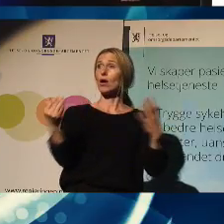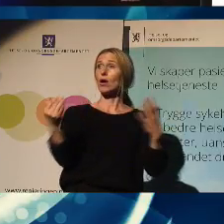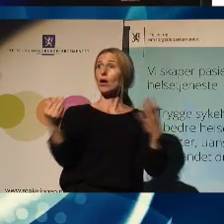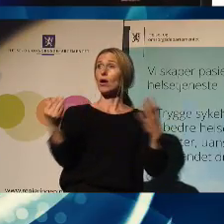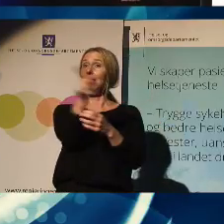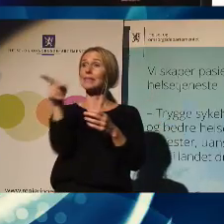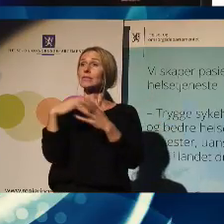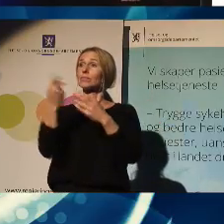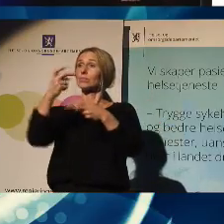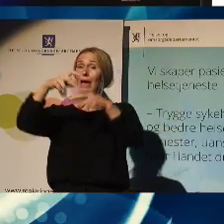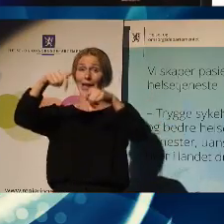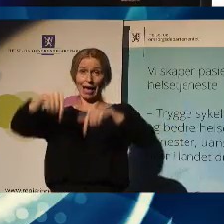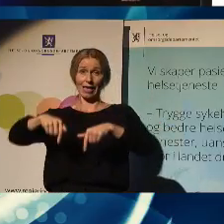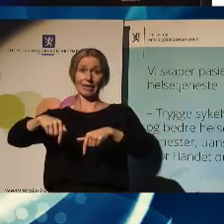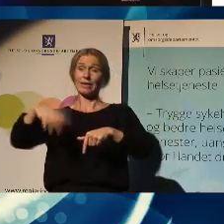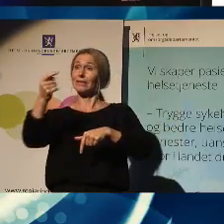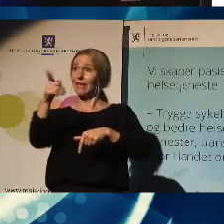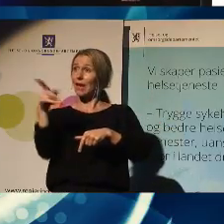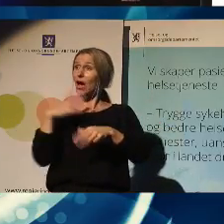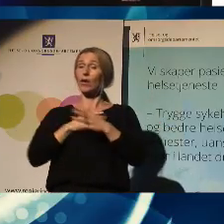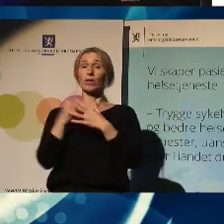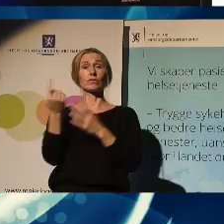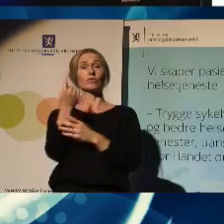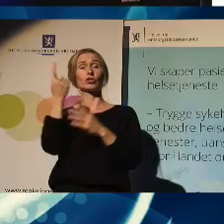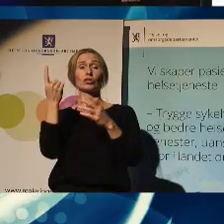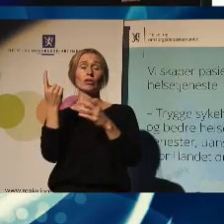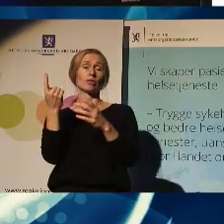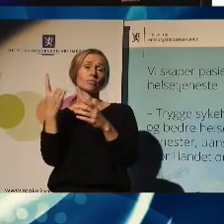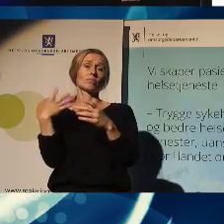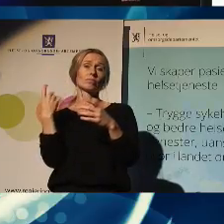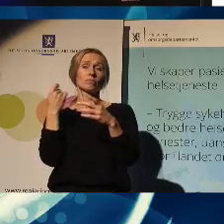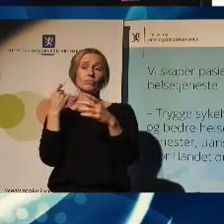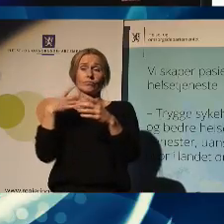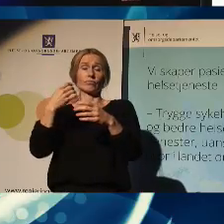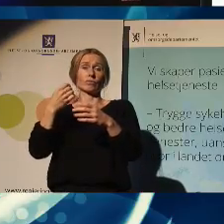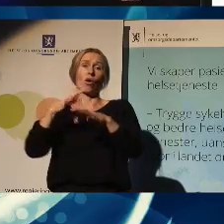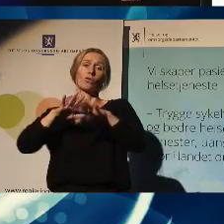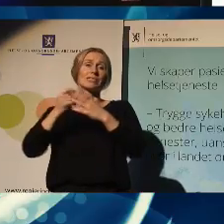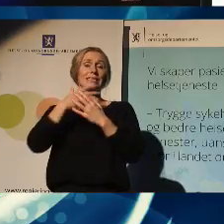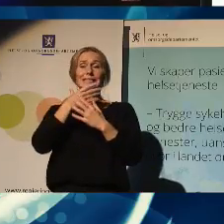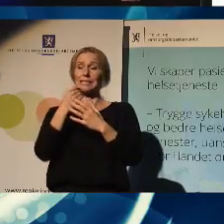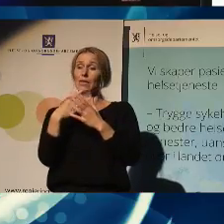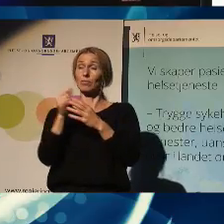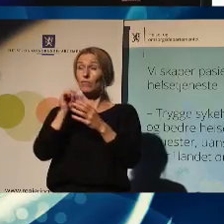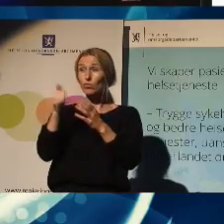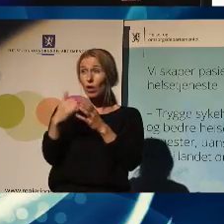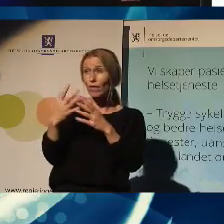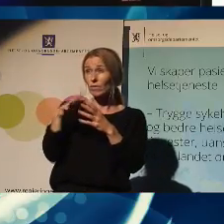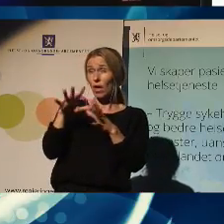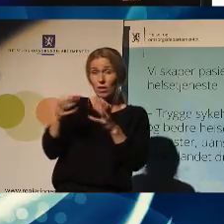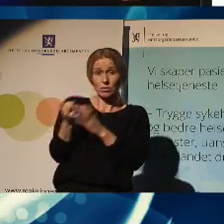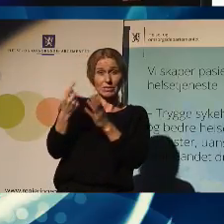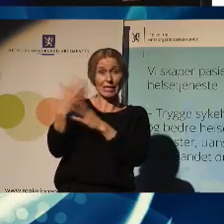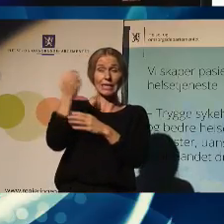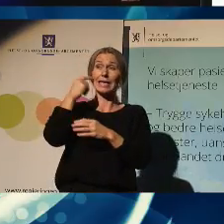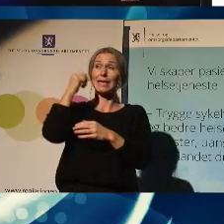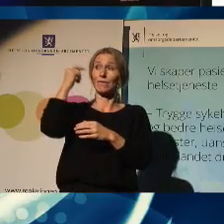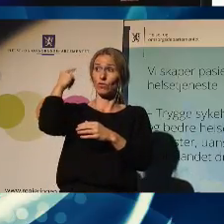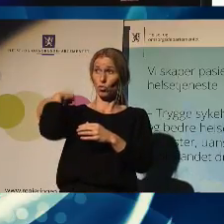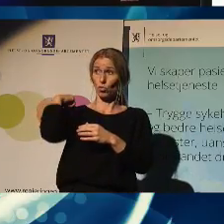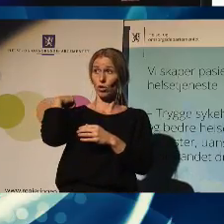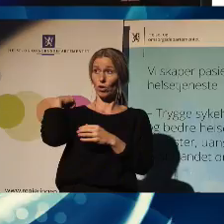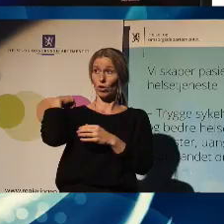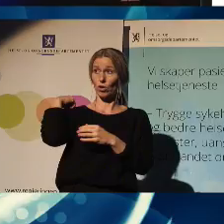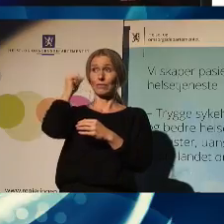har hatt førstehånds eller har førstehånds kjennskap til hvordan det var i fjor og jobber daglig med dette